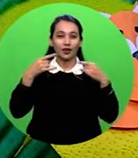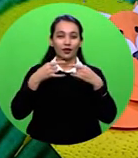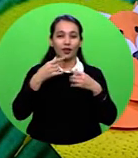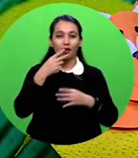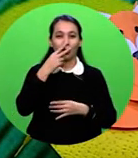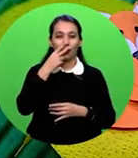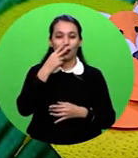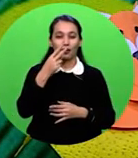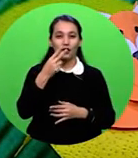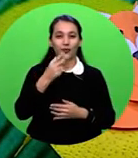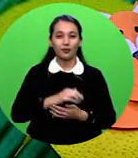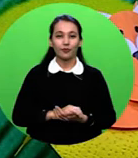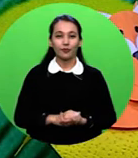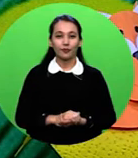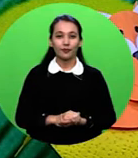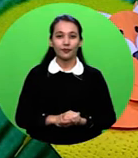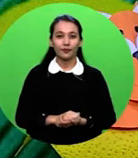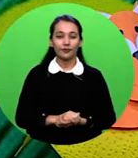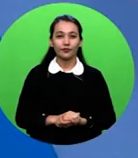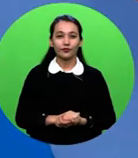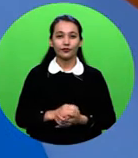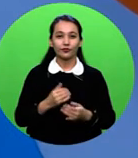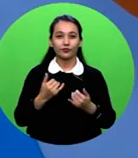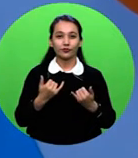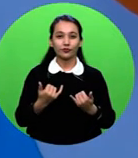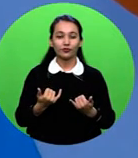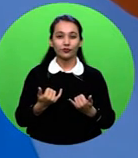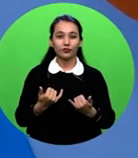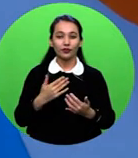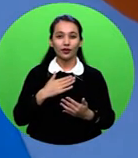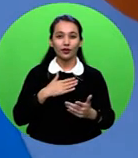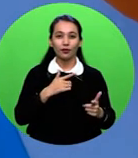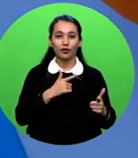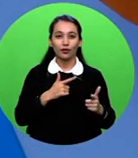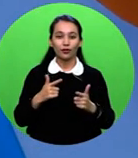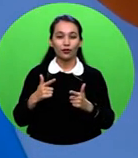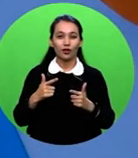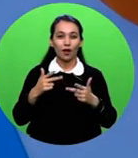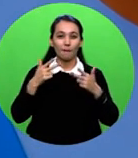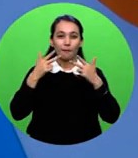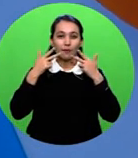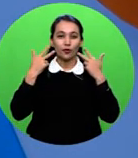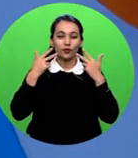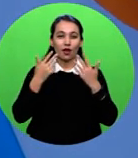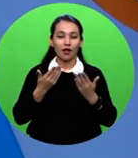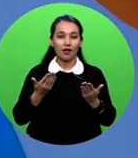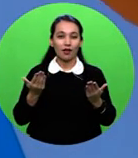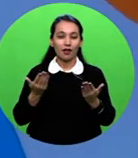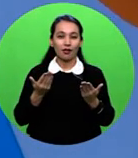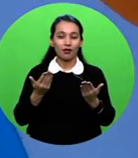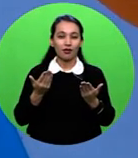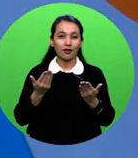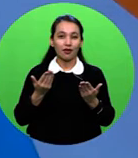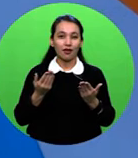diqqatingizni ekranga qaratishingizni so'rayman. Hozir men tayyorlagan mushukchada siz